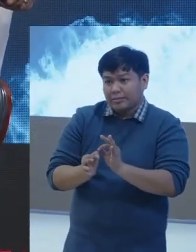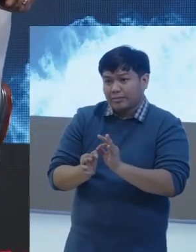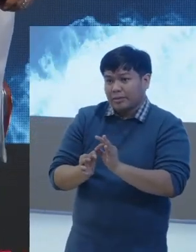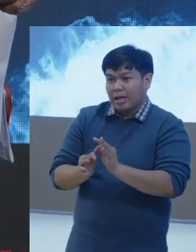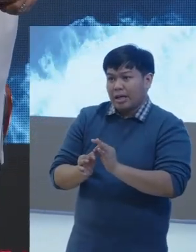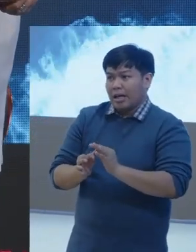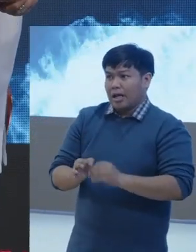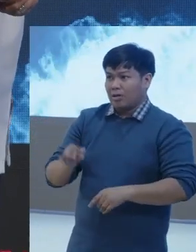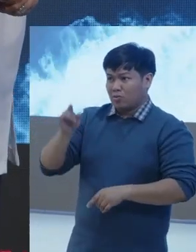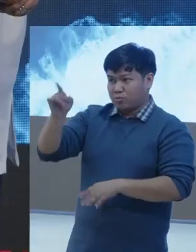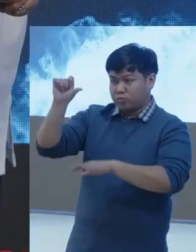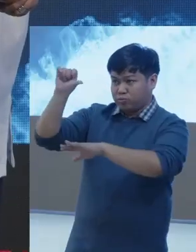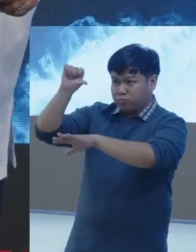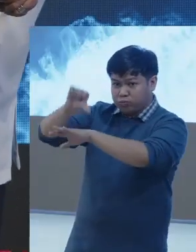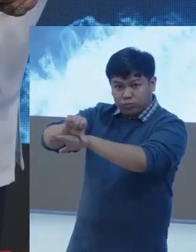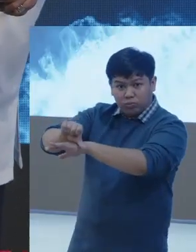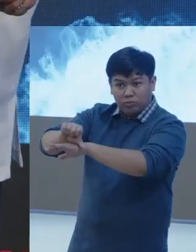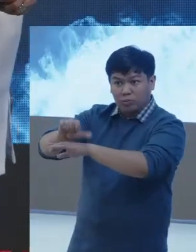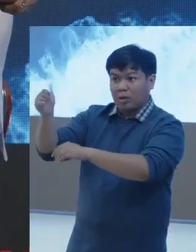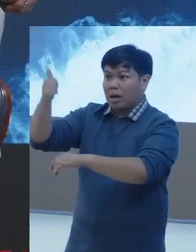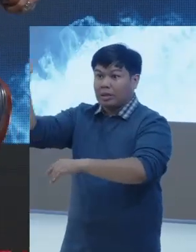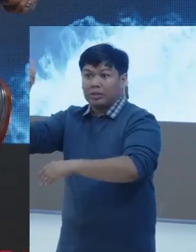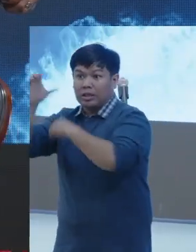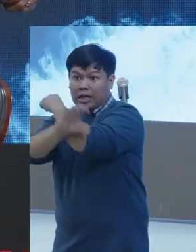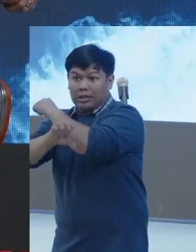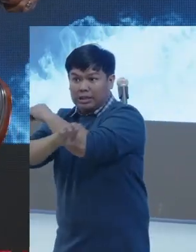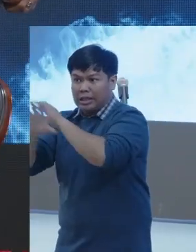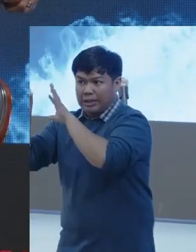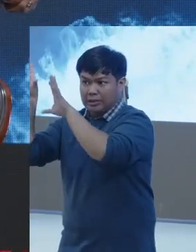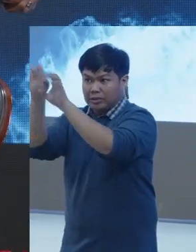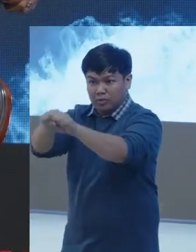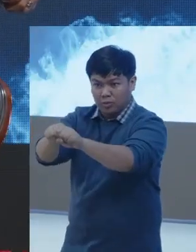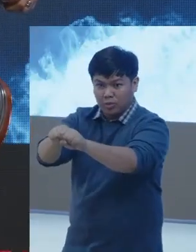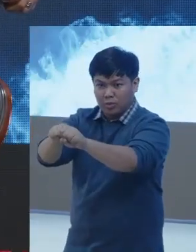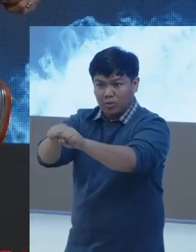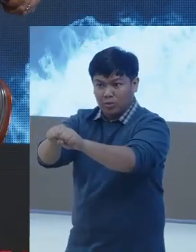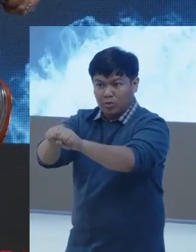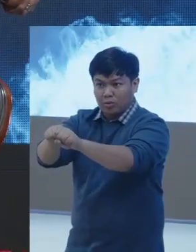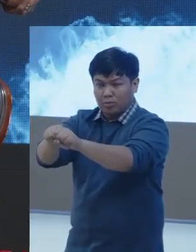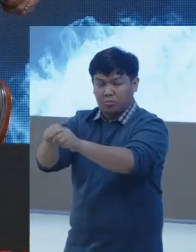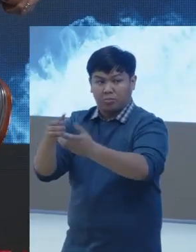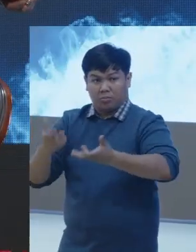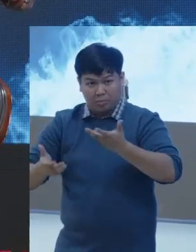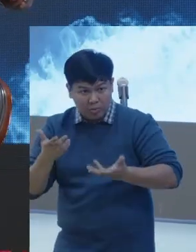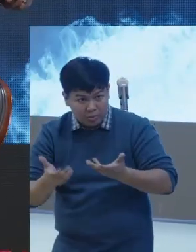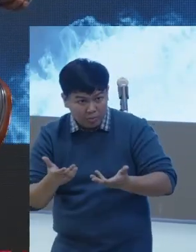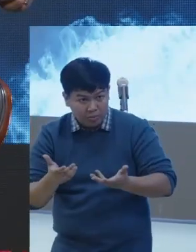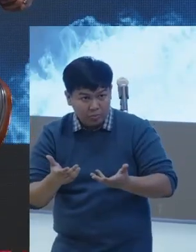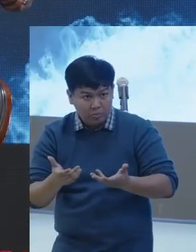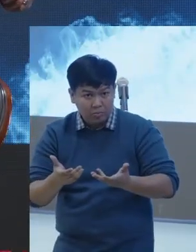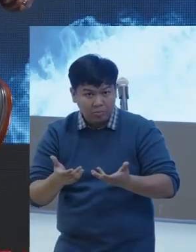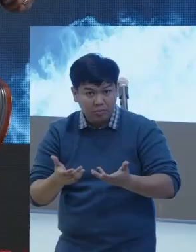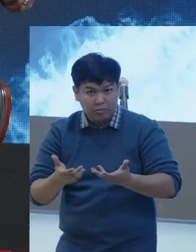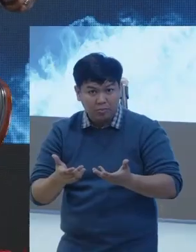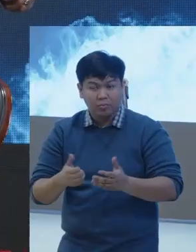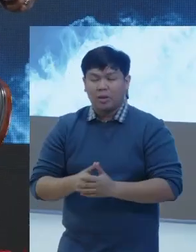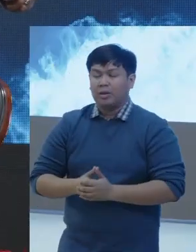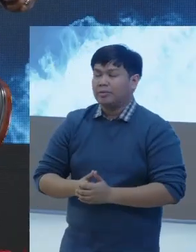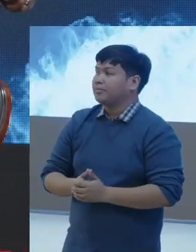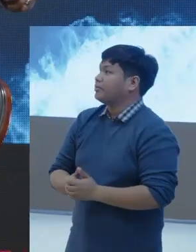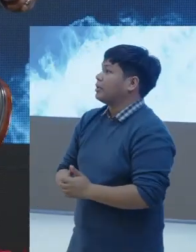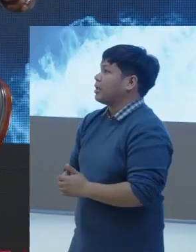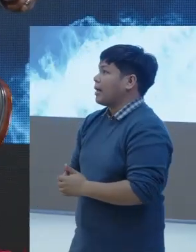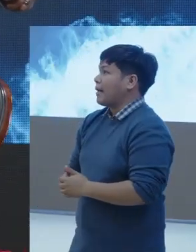na overcome. So yet 40 days and Nineveh shall be overcome. So parang masama, no? Masama ang